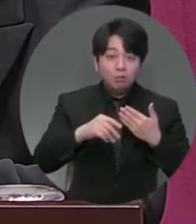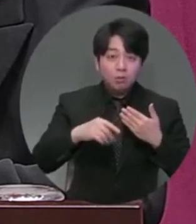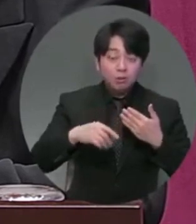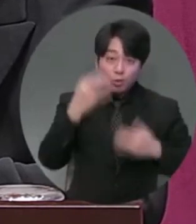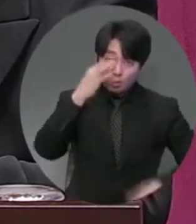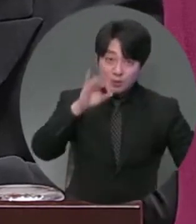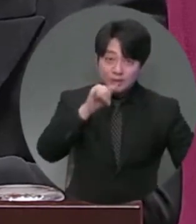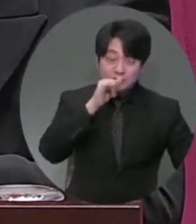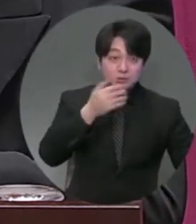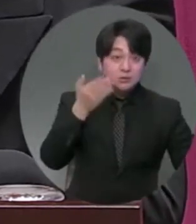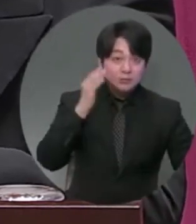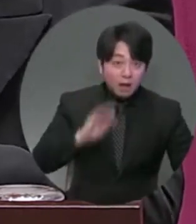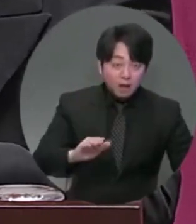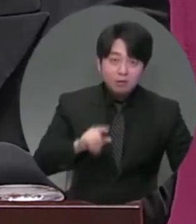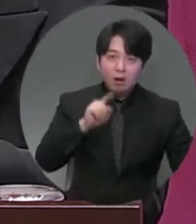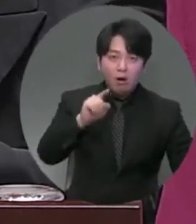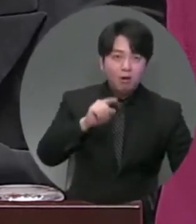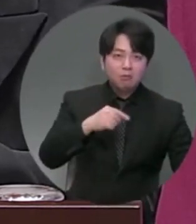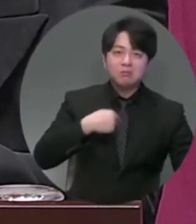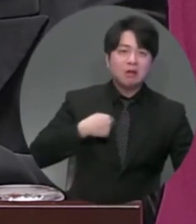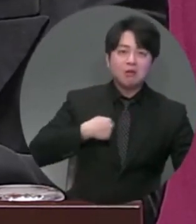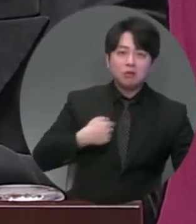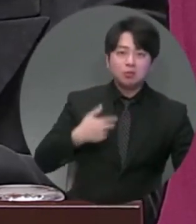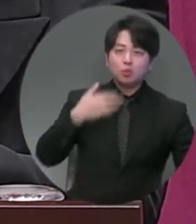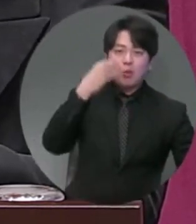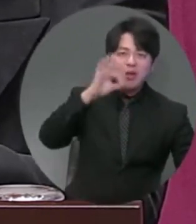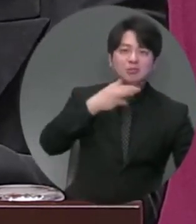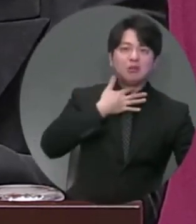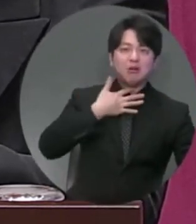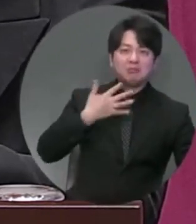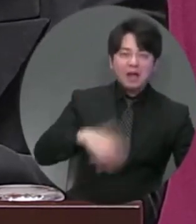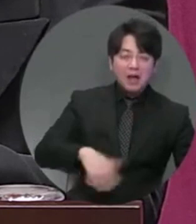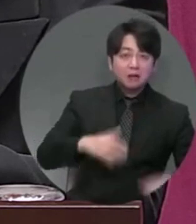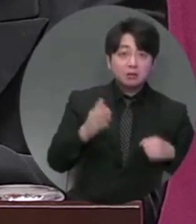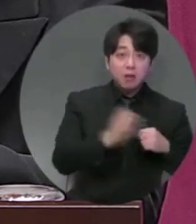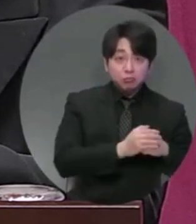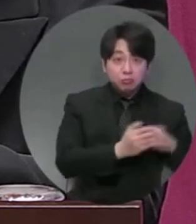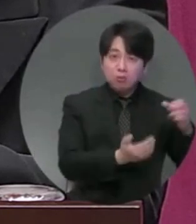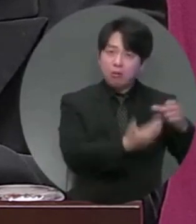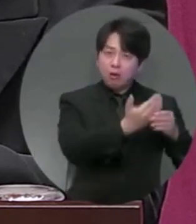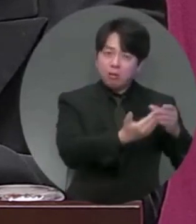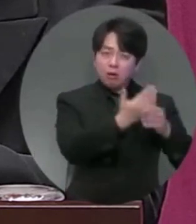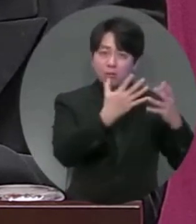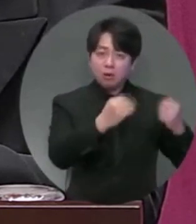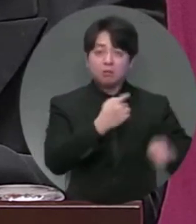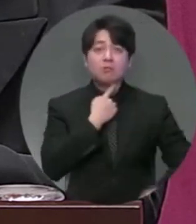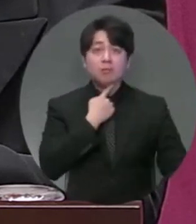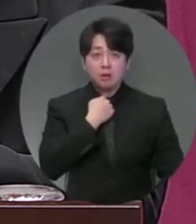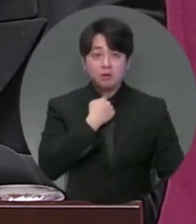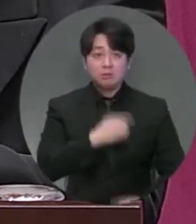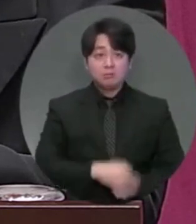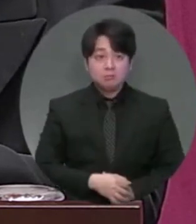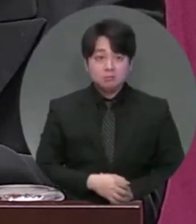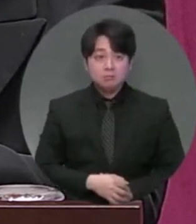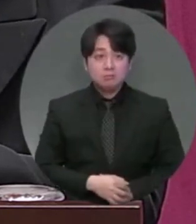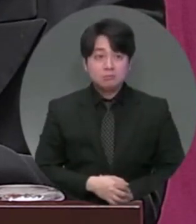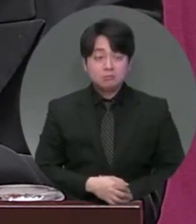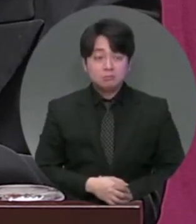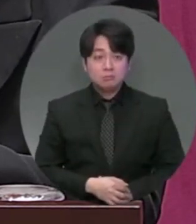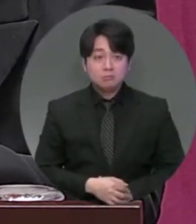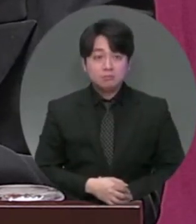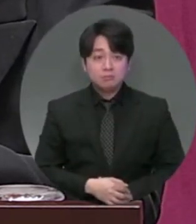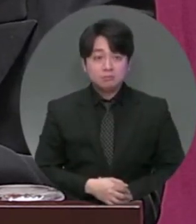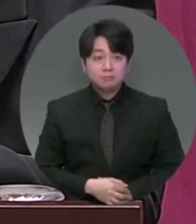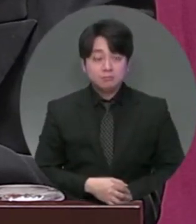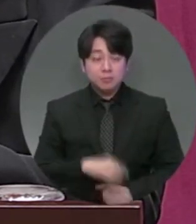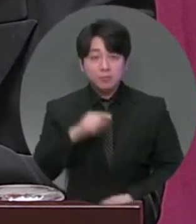있었던 상황입니다 그런 그런 면에서 그런 면에서 이게이 조항이 들어온 것이고요 스웨덴 같은 경우는 2018 독일은 2016년